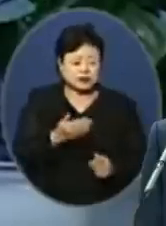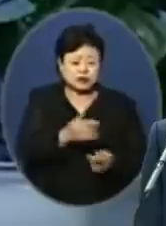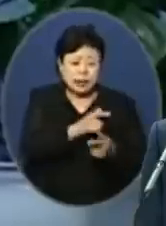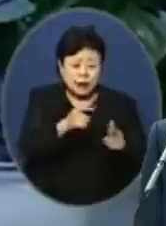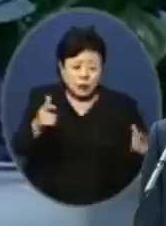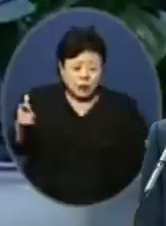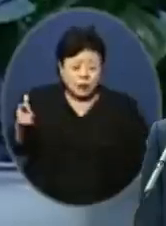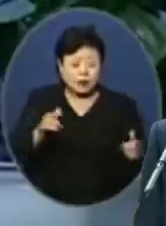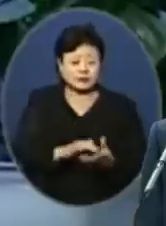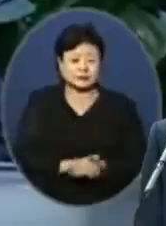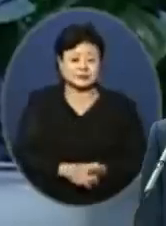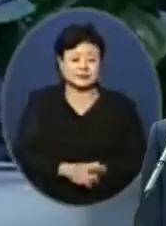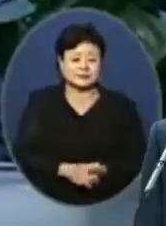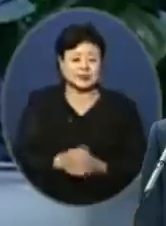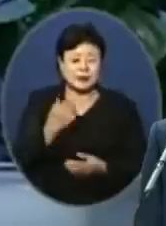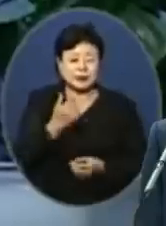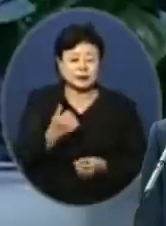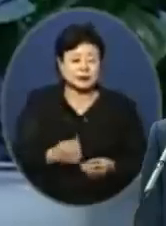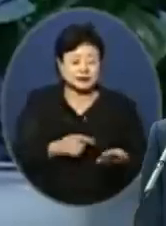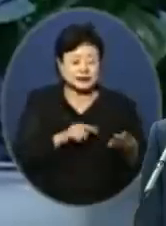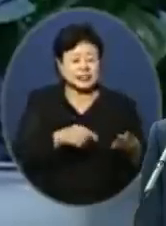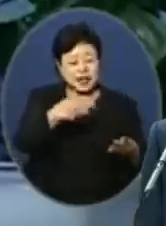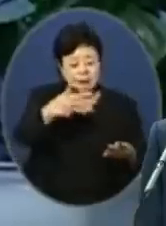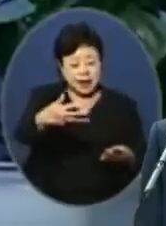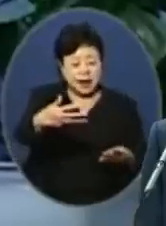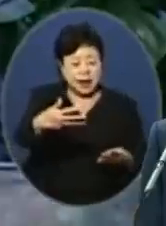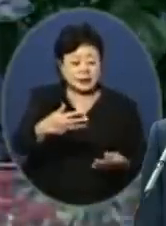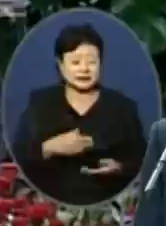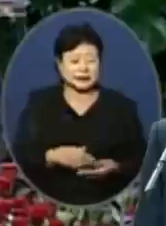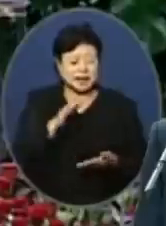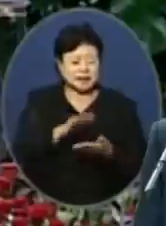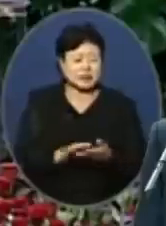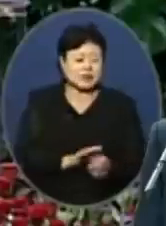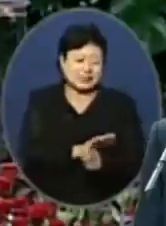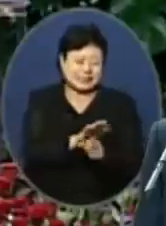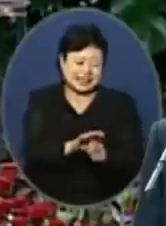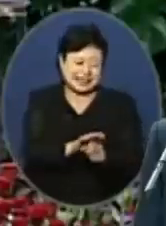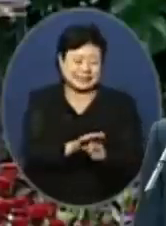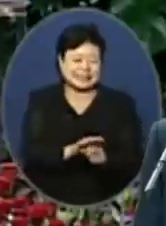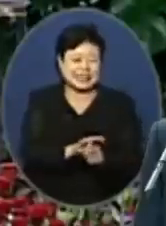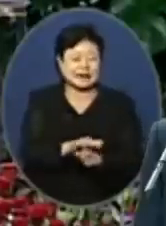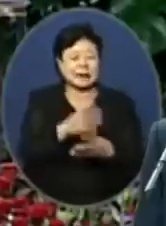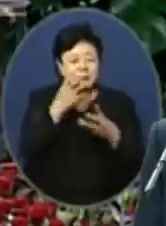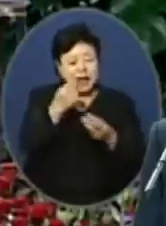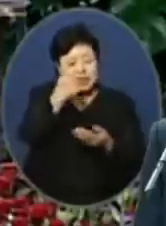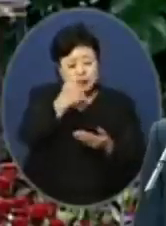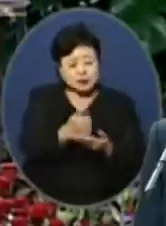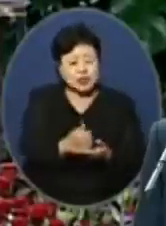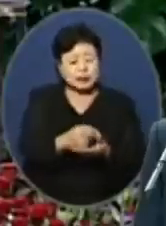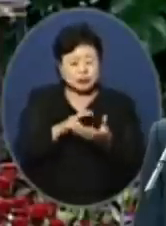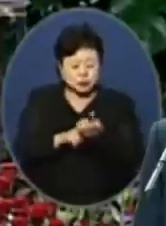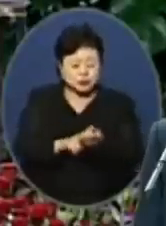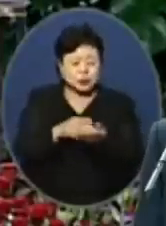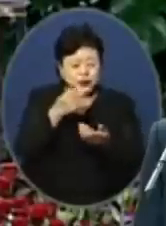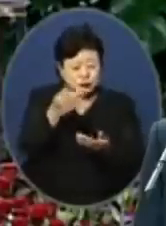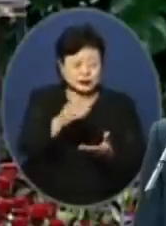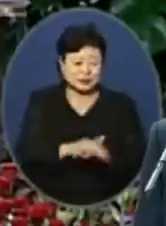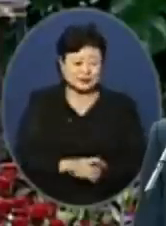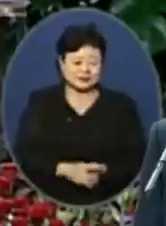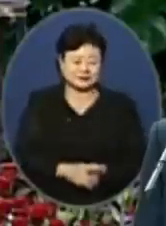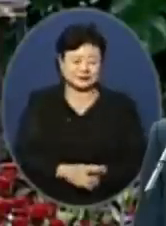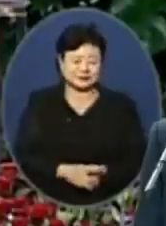않습니다. 베드로전서 4장 8절에 보면 무엇보다도 뜨겁게 서로 사랑할지 사랑은 허다한 죄를 덮나니라.